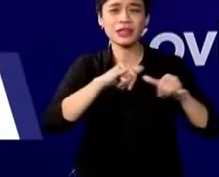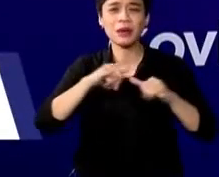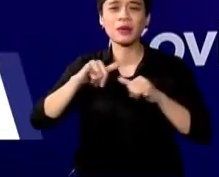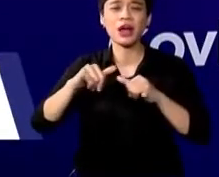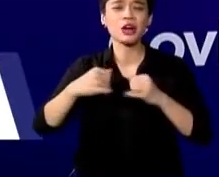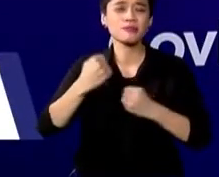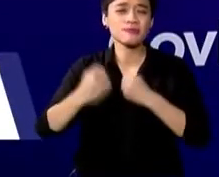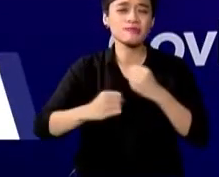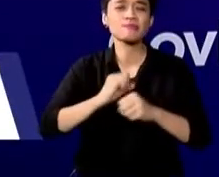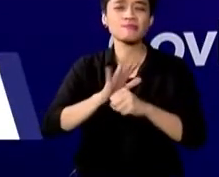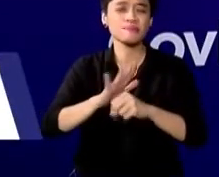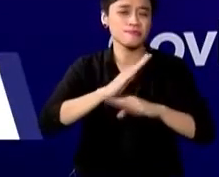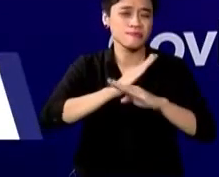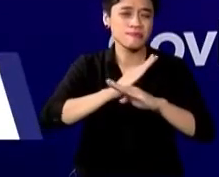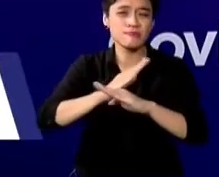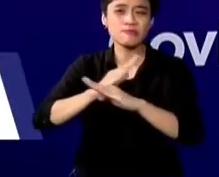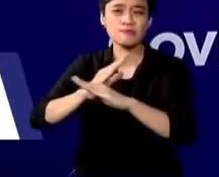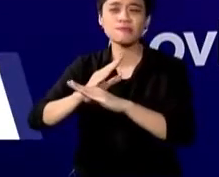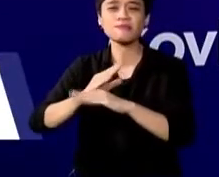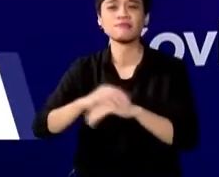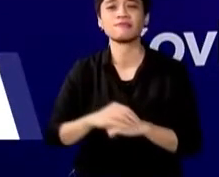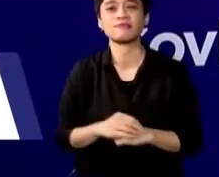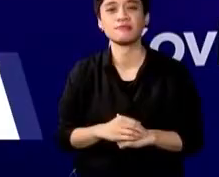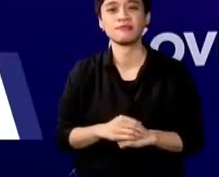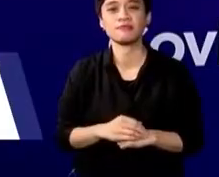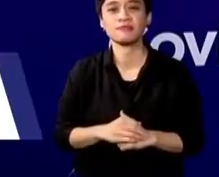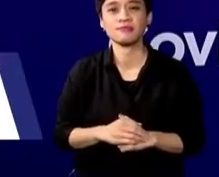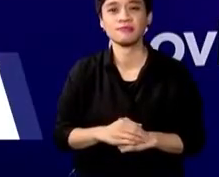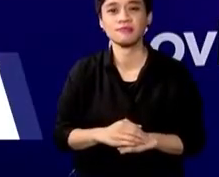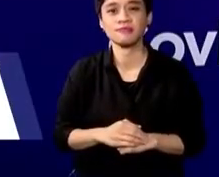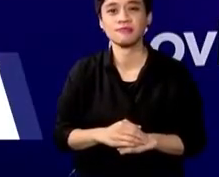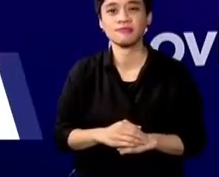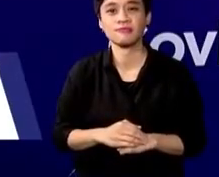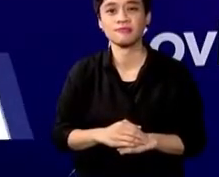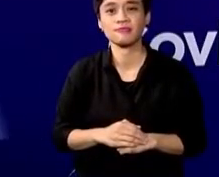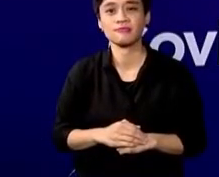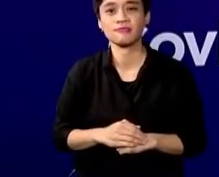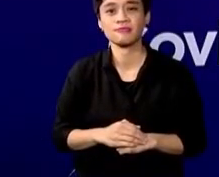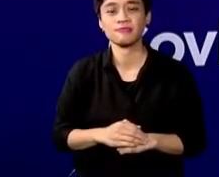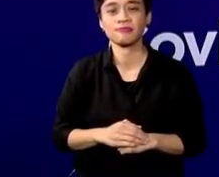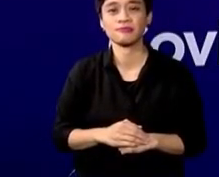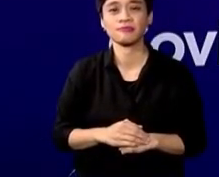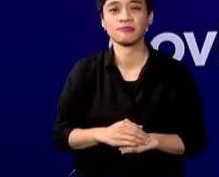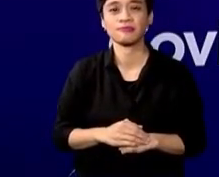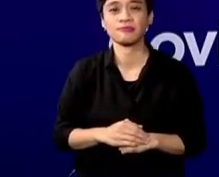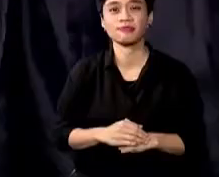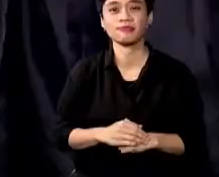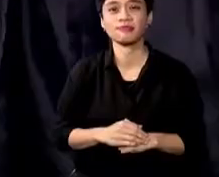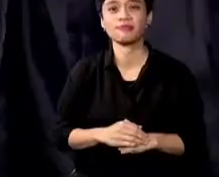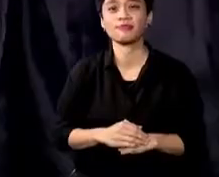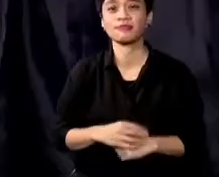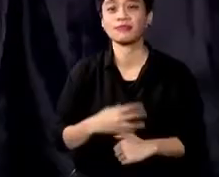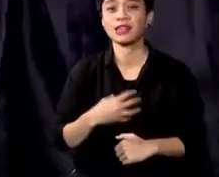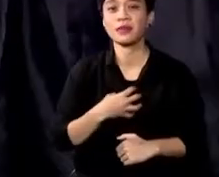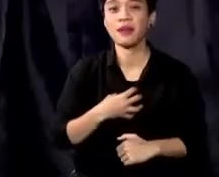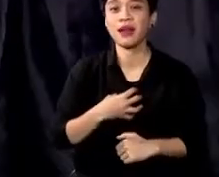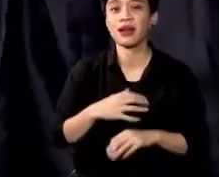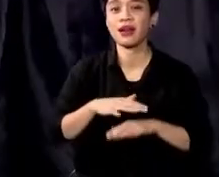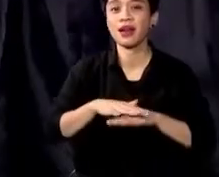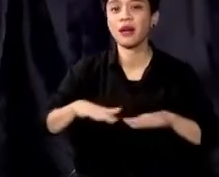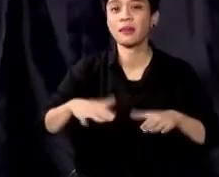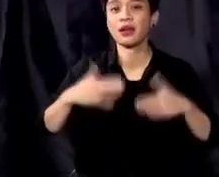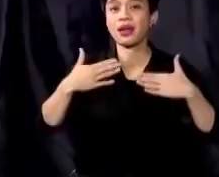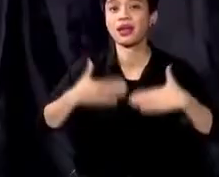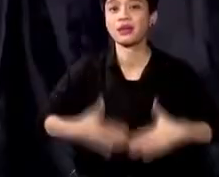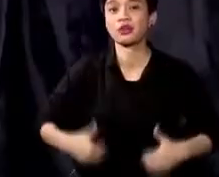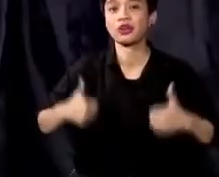ini sesuai dengan waktunya Baik terima kasih Iman aman dan